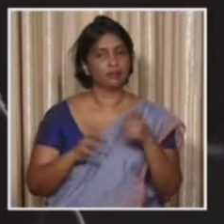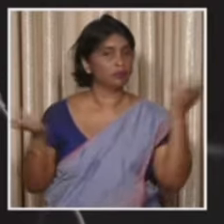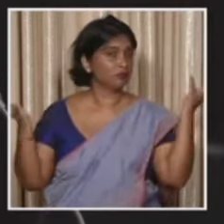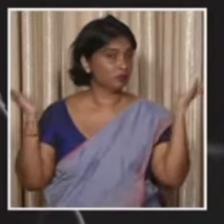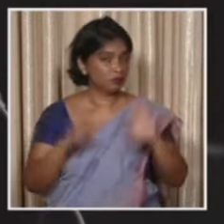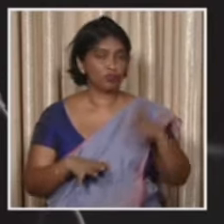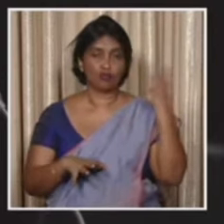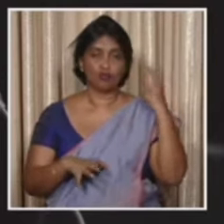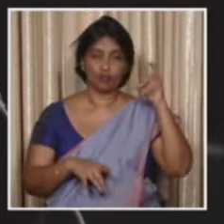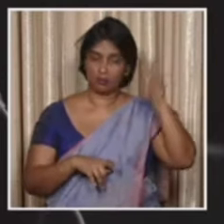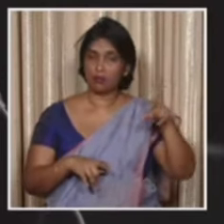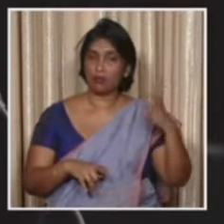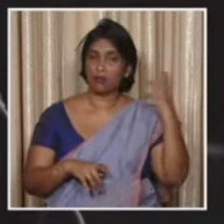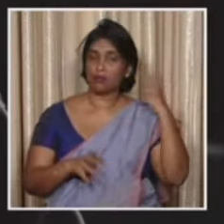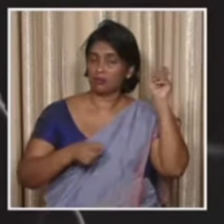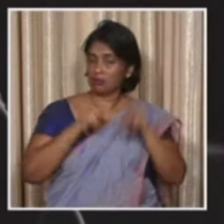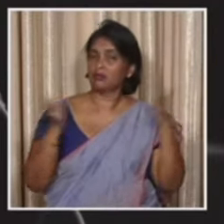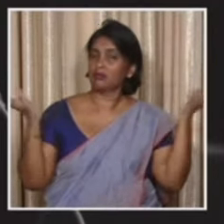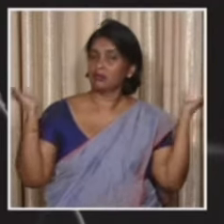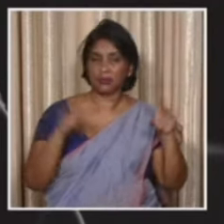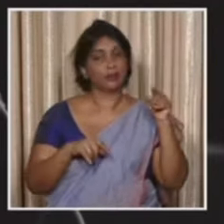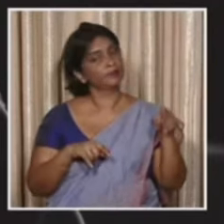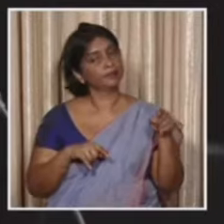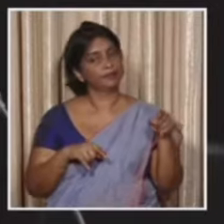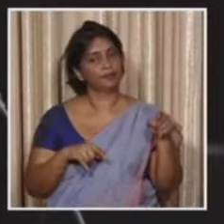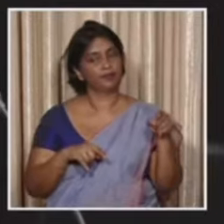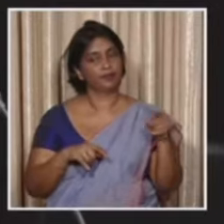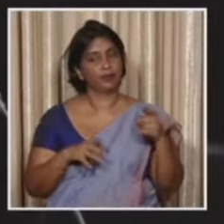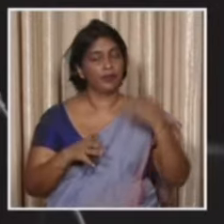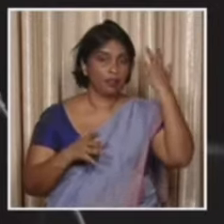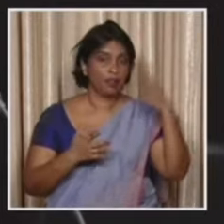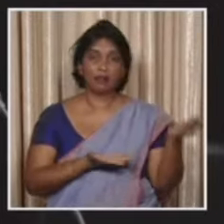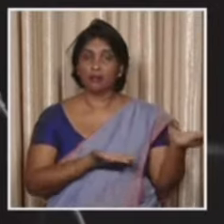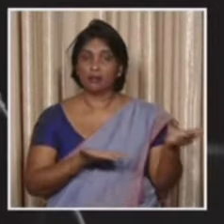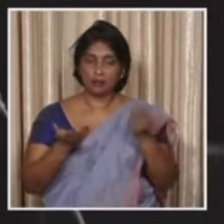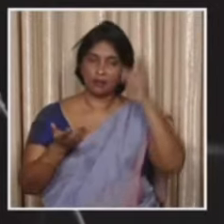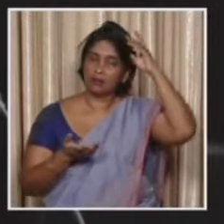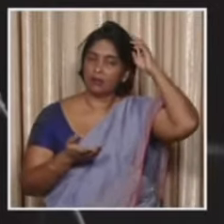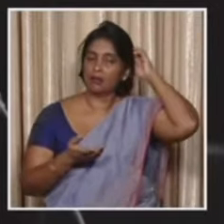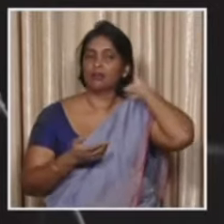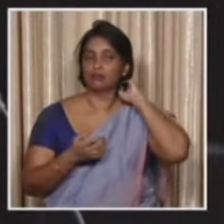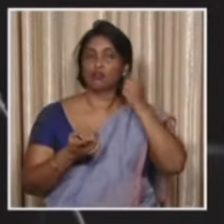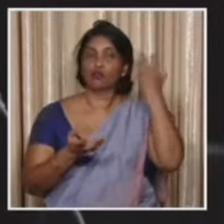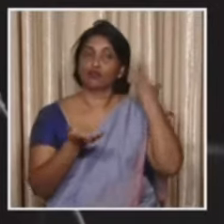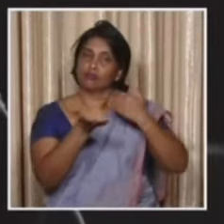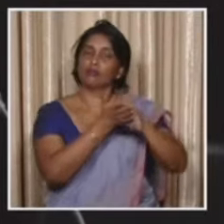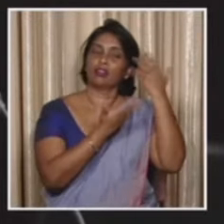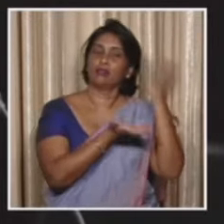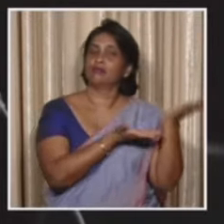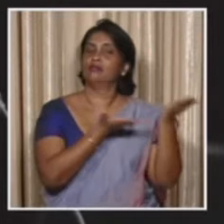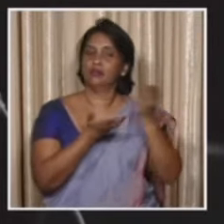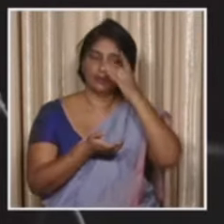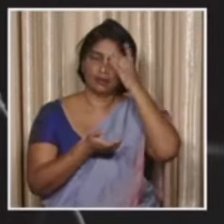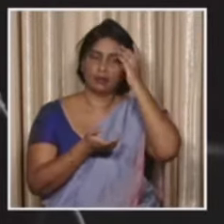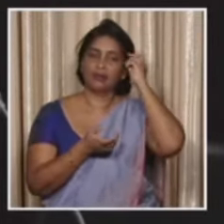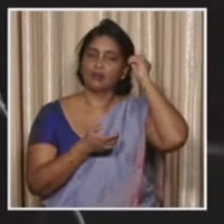ரொக்குனு முஸ்லீம் ஜனதா விசேஷமா முஸ்லீம் ஜனதாவ எத்துமாகி அர தேக அரங்கேமேது இதுலே ஹித்யா